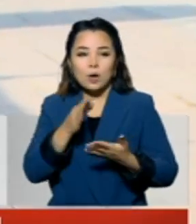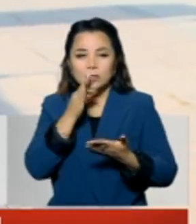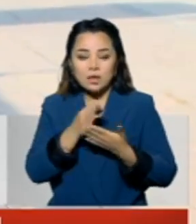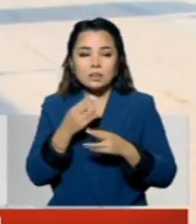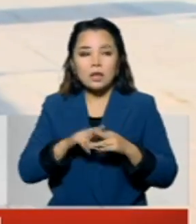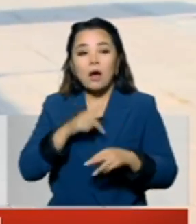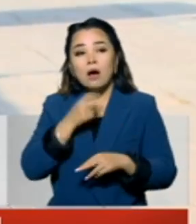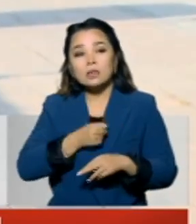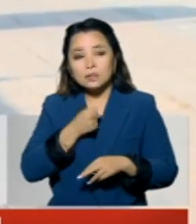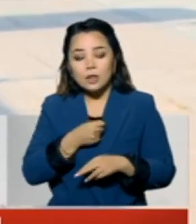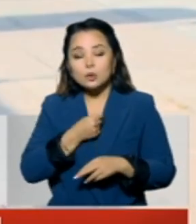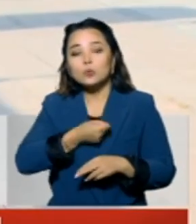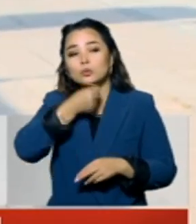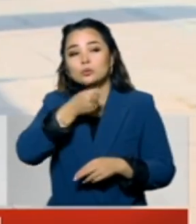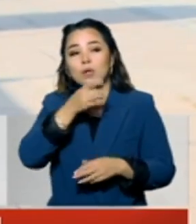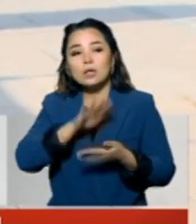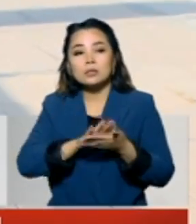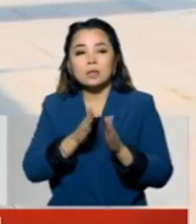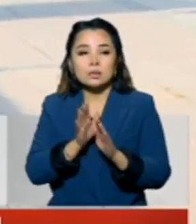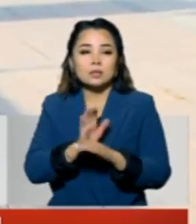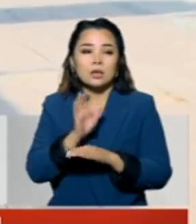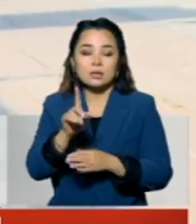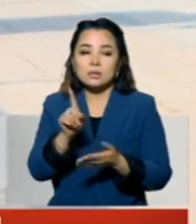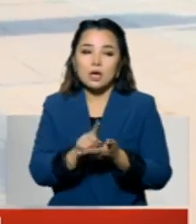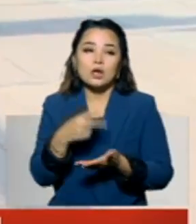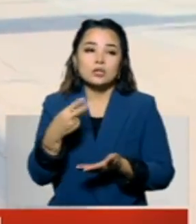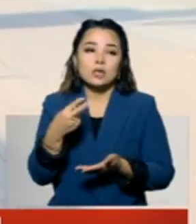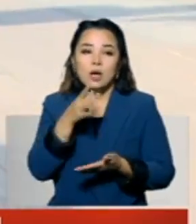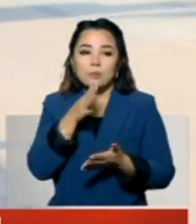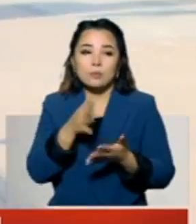әскерге лучше есейгенде жібергені дұрыс. 20-дан асқаннан кейін.